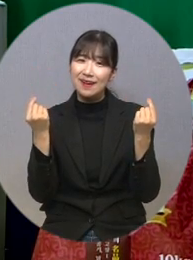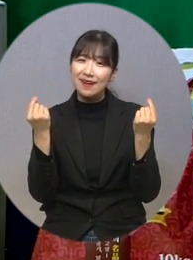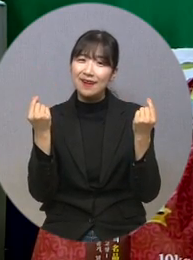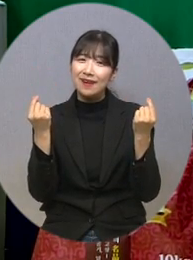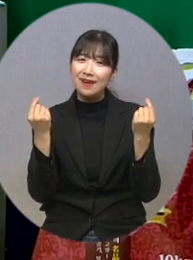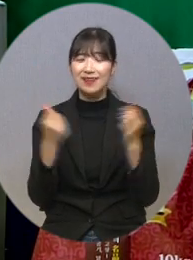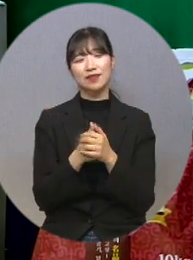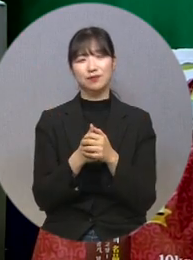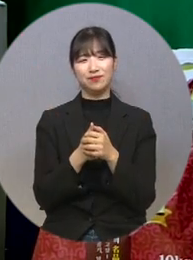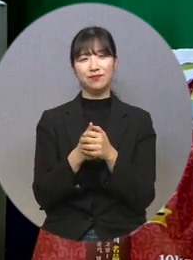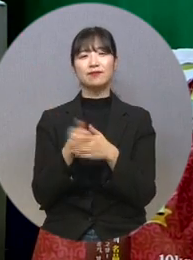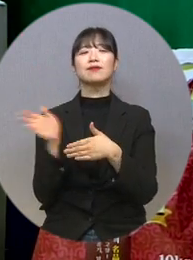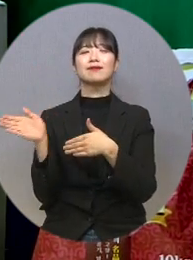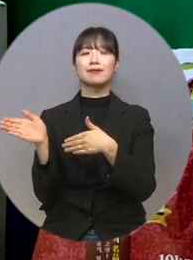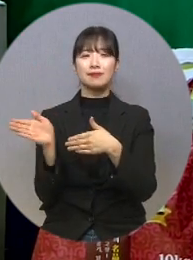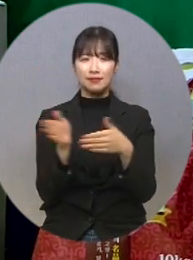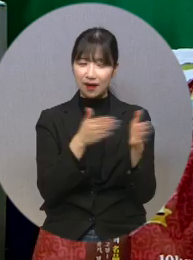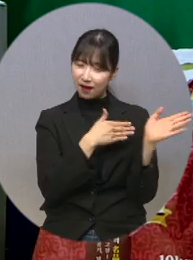다음 순간